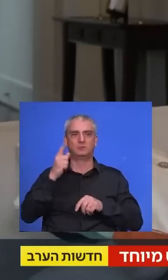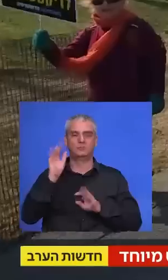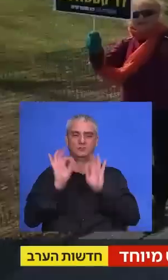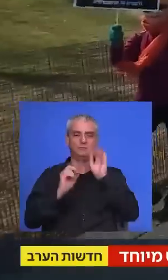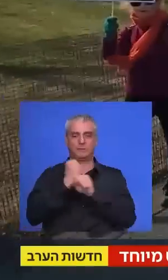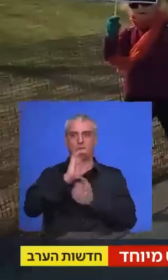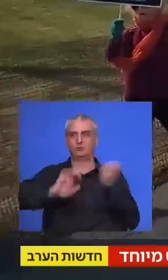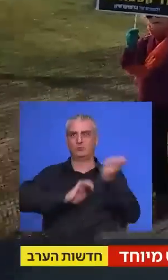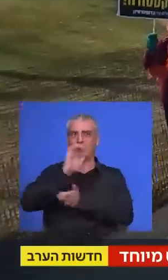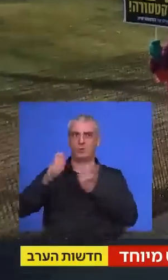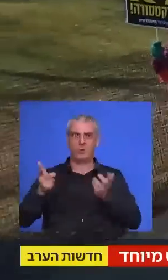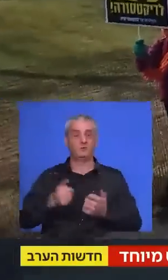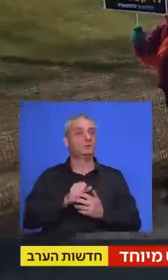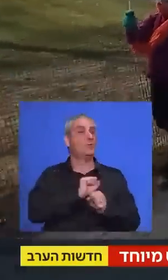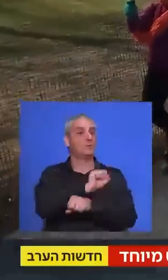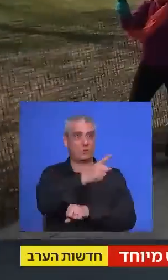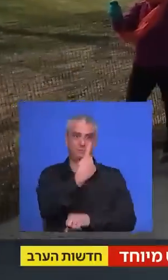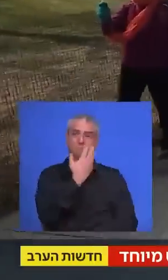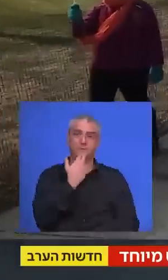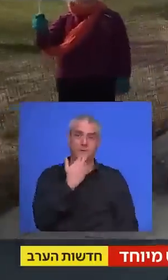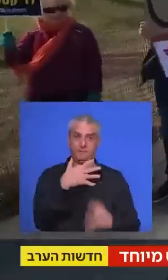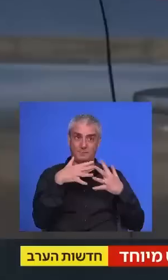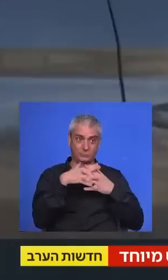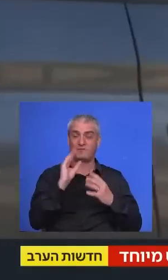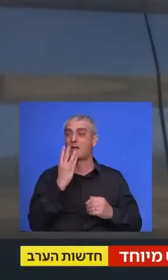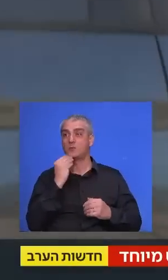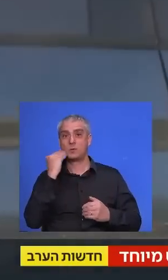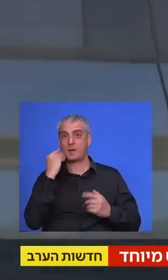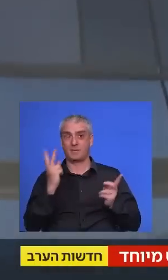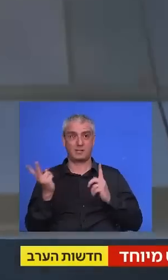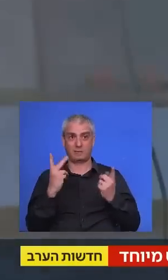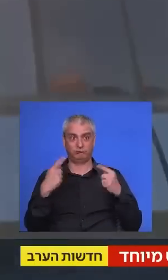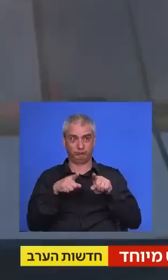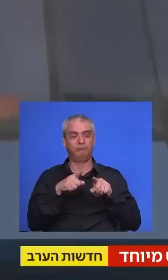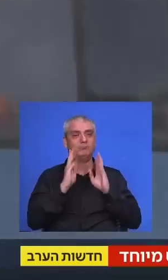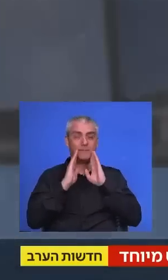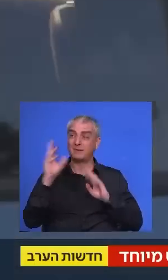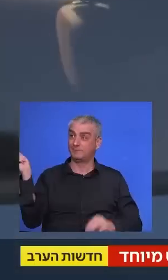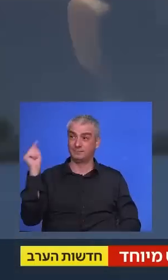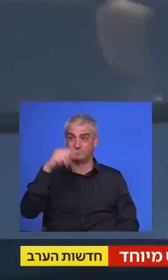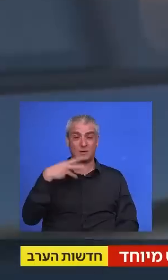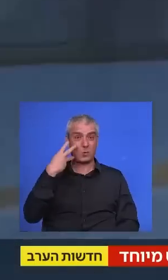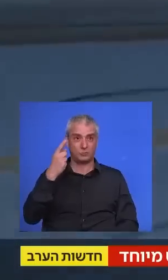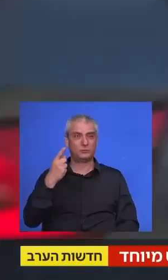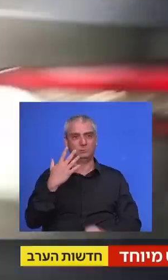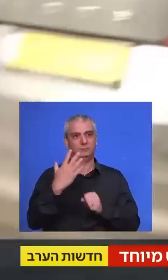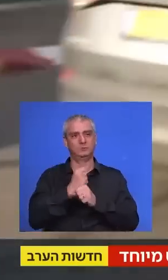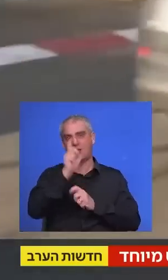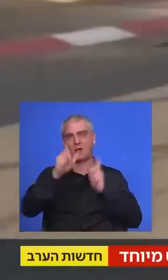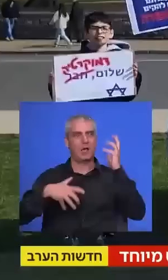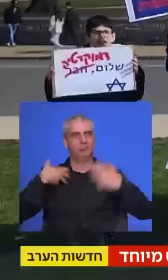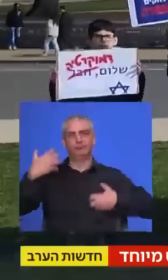riots. המוחים, הן ישראלים בארצות הברית והן יהודים אמריקנים, מאמינים שביקורו בוושינגטון יצליח להוציא את